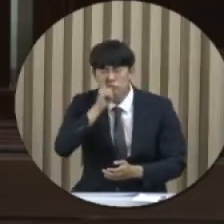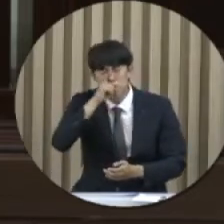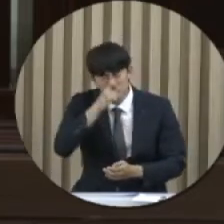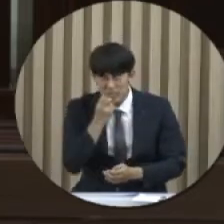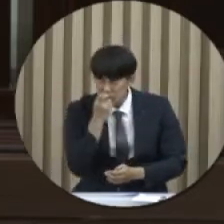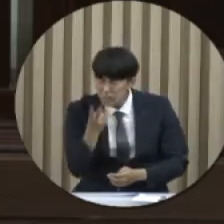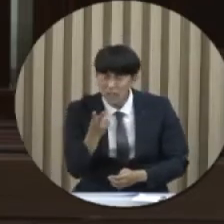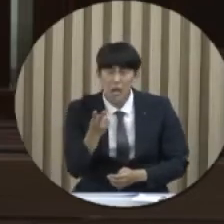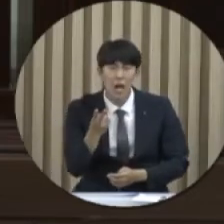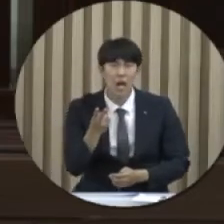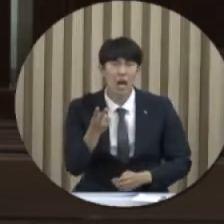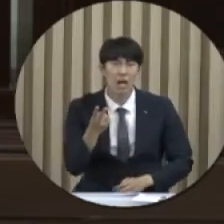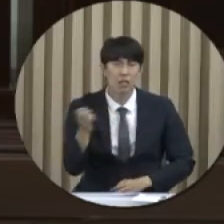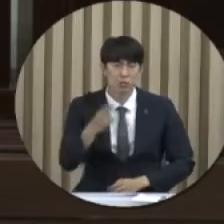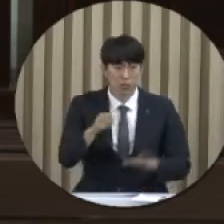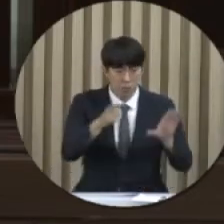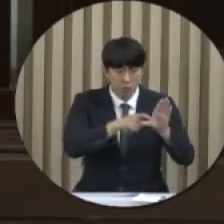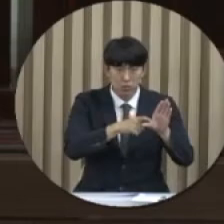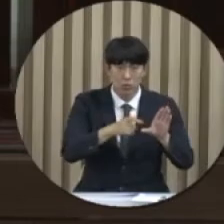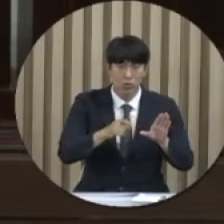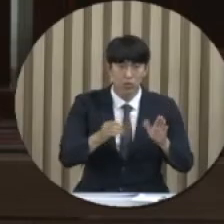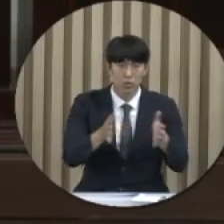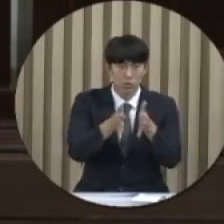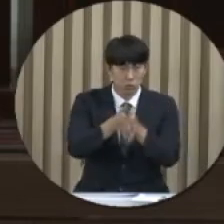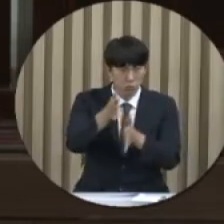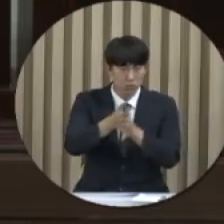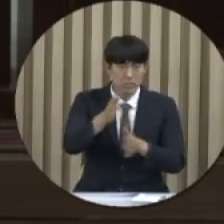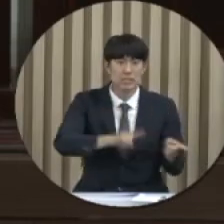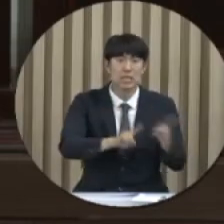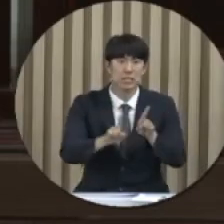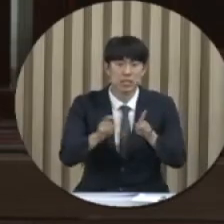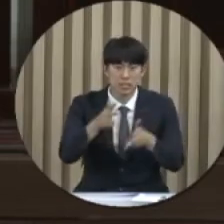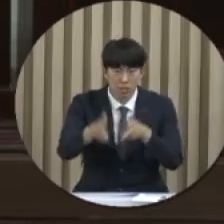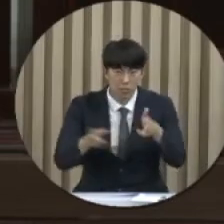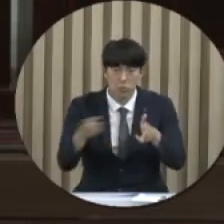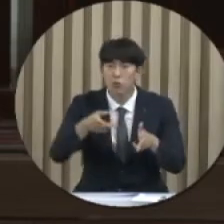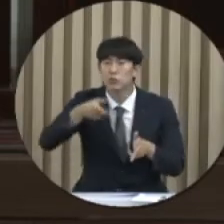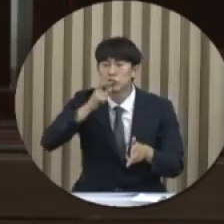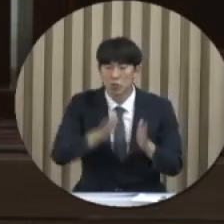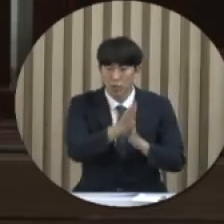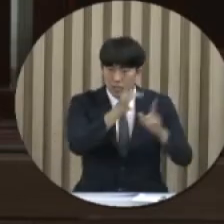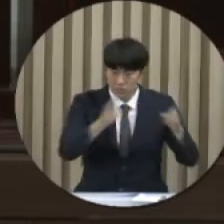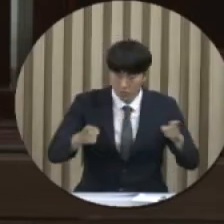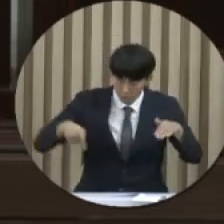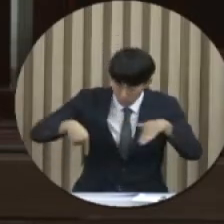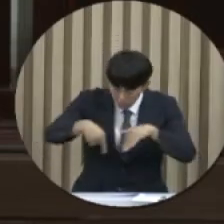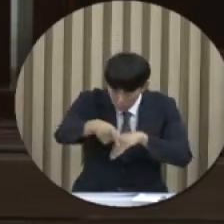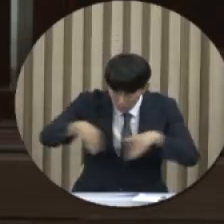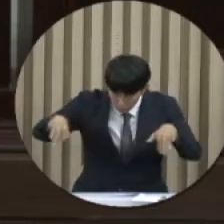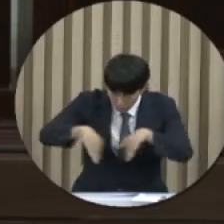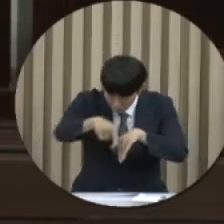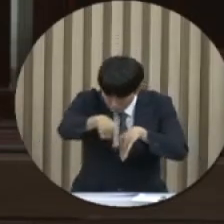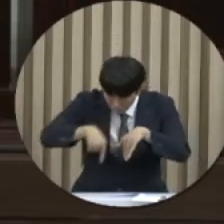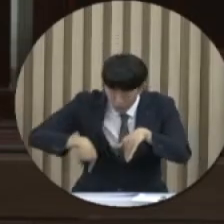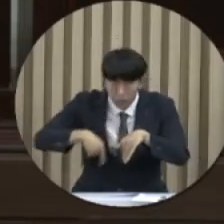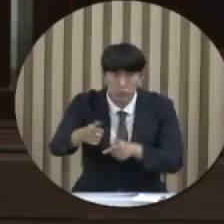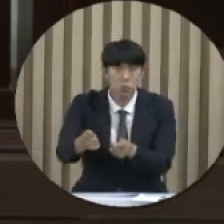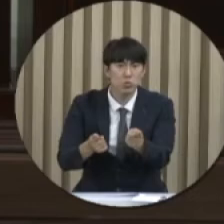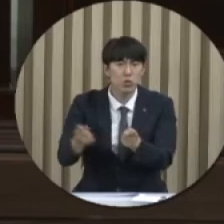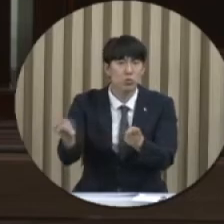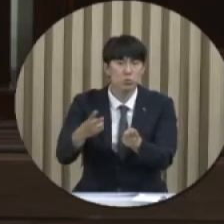민원, 영점권 도시재생 사업, 수원 화성 간 경계 조정, 동부 보건소